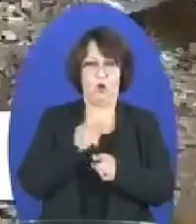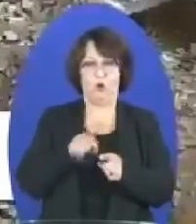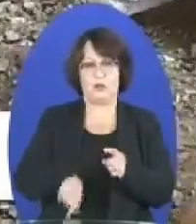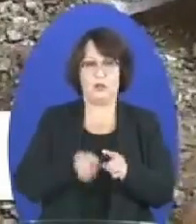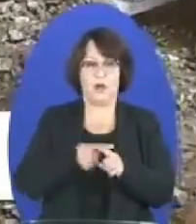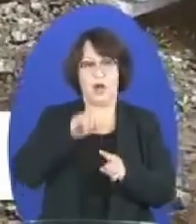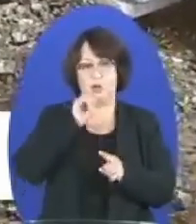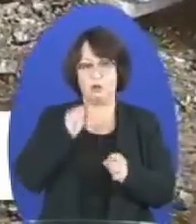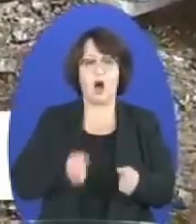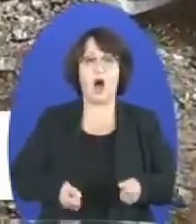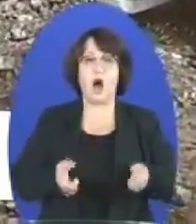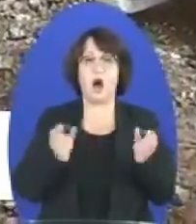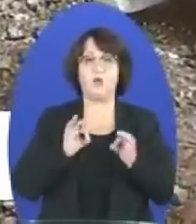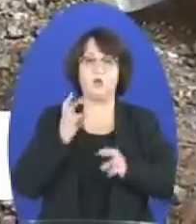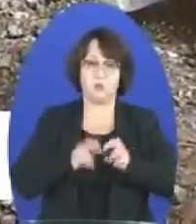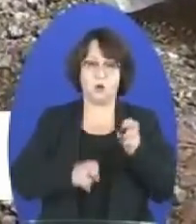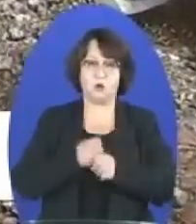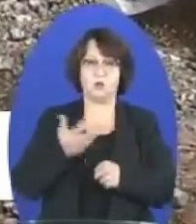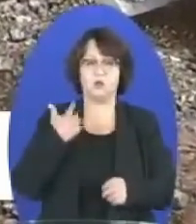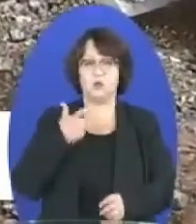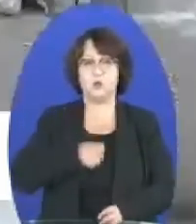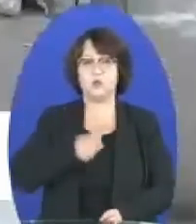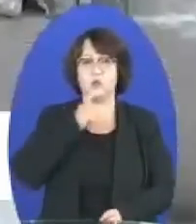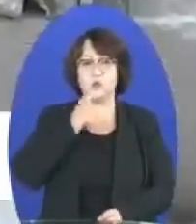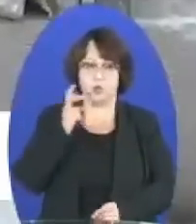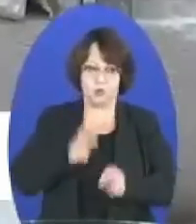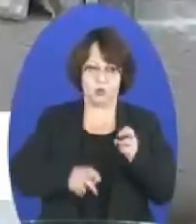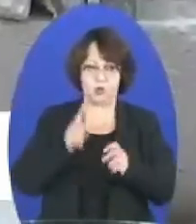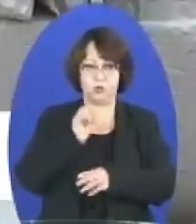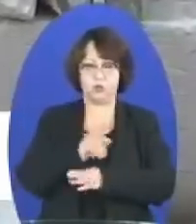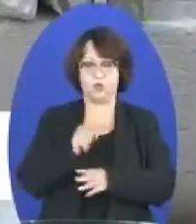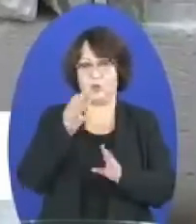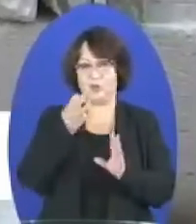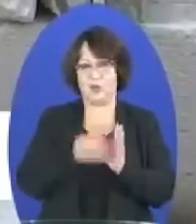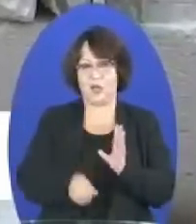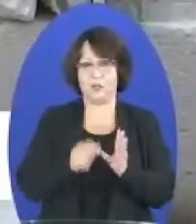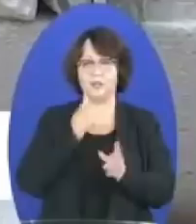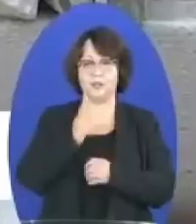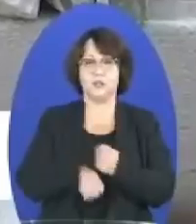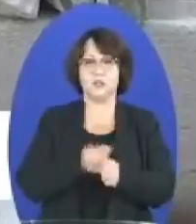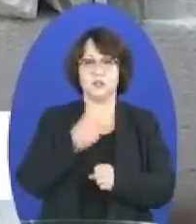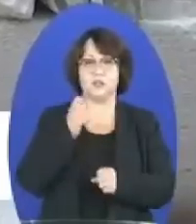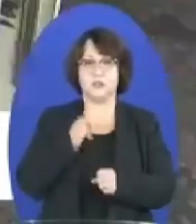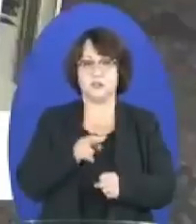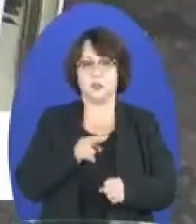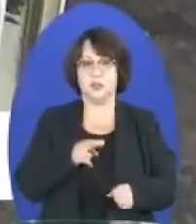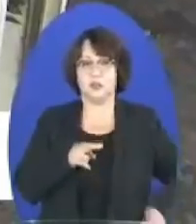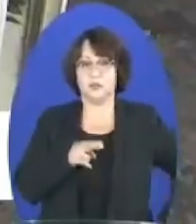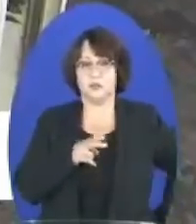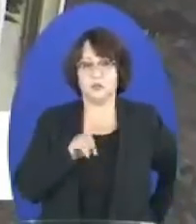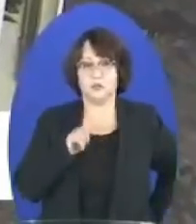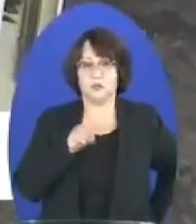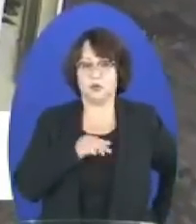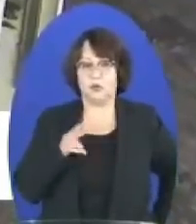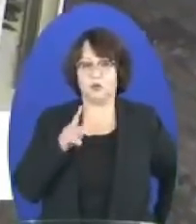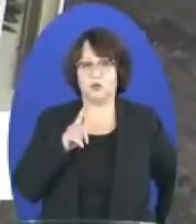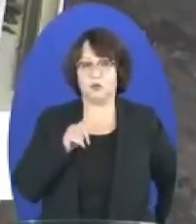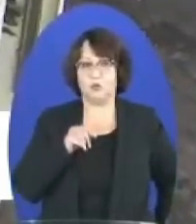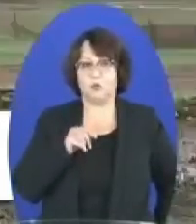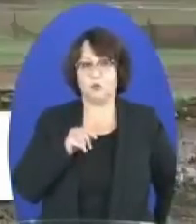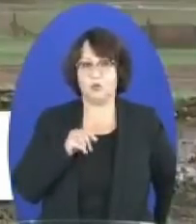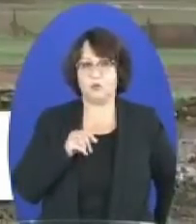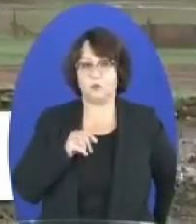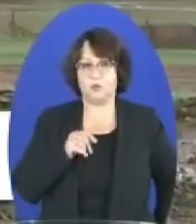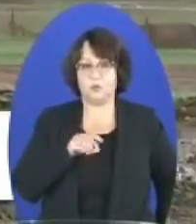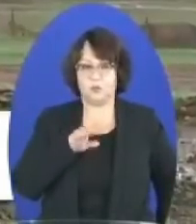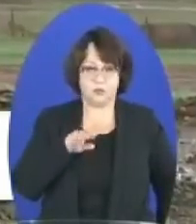ийм асуудал гарахгүй гэдгийг үйлдвэрийнхэн хэлж байна. Үйлдвэр өдөртөө 180, жилдээ 1,75,000 тонн шахмал төлөвш үйлдвэрлэх